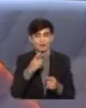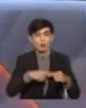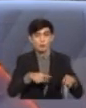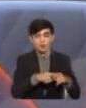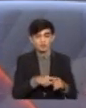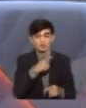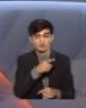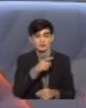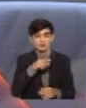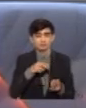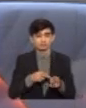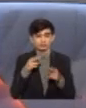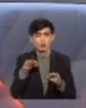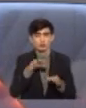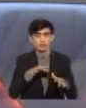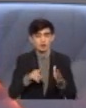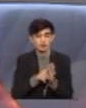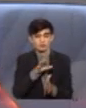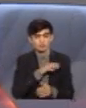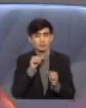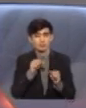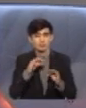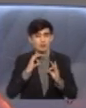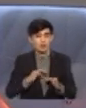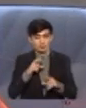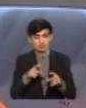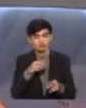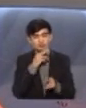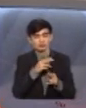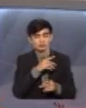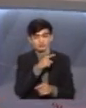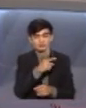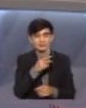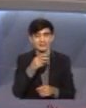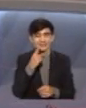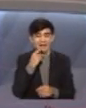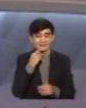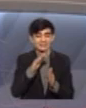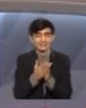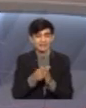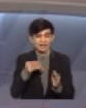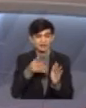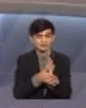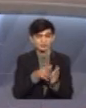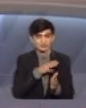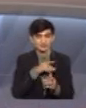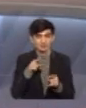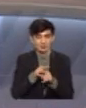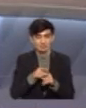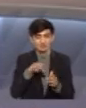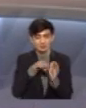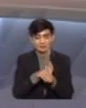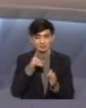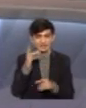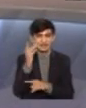үстінен қылмыстық іс қозғаған прокурорлар, тендер ұтқан мекемелер қызыл кітапқа енген ағаштарды жаппай отаған деп